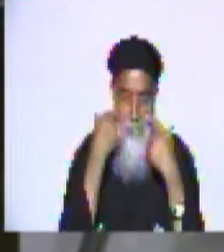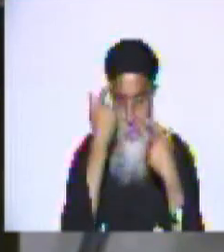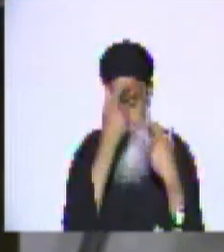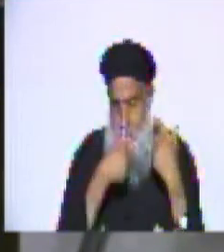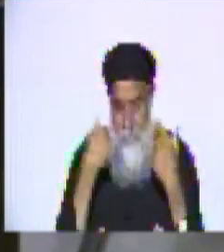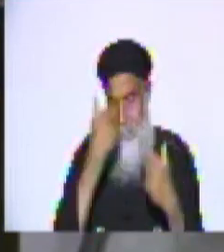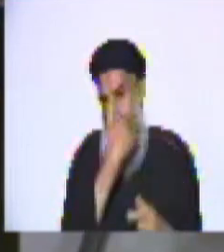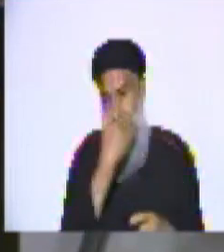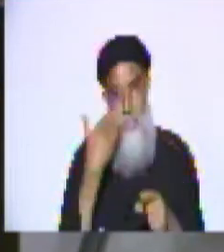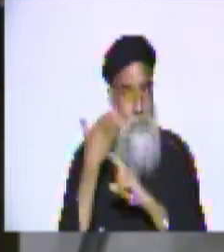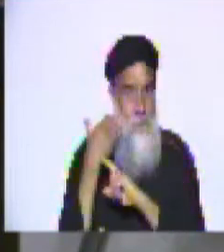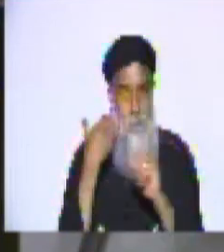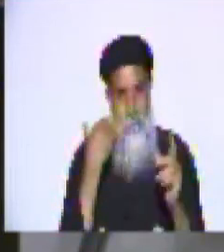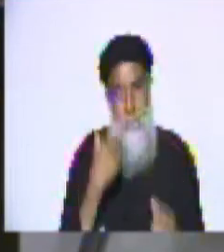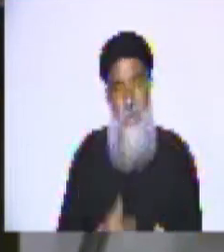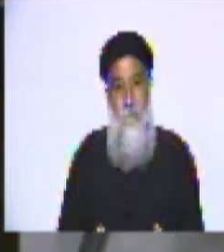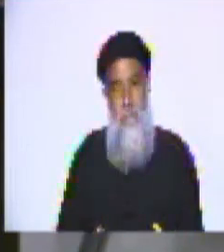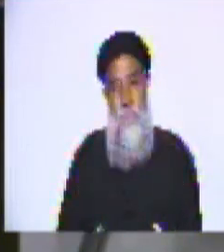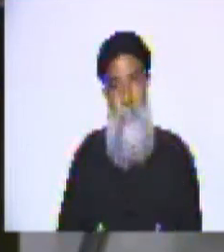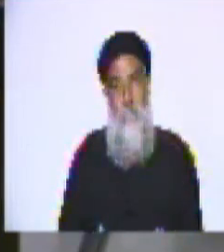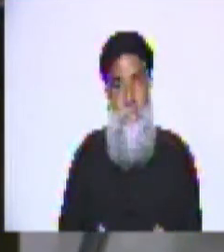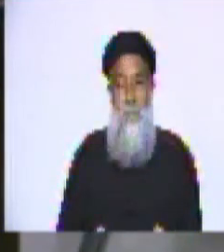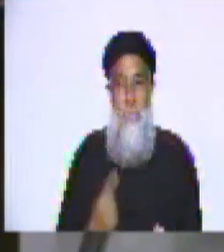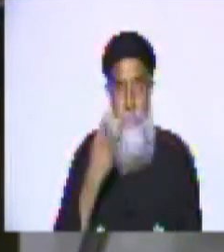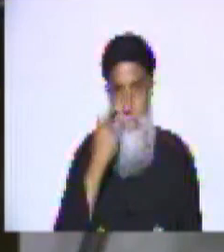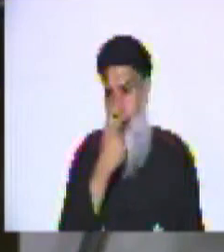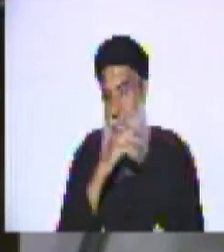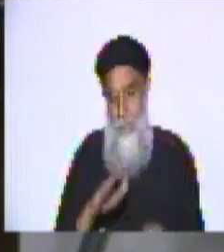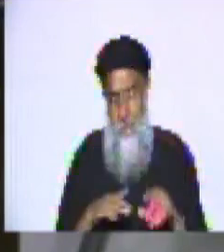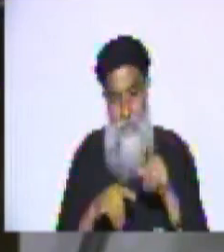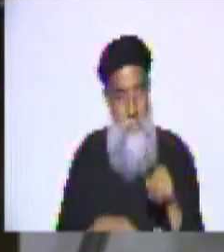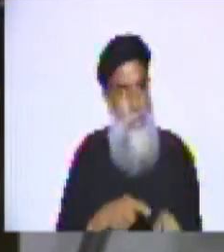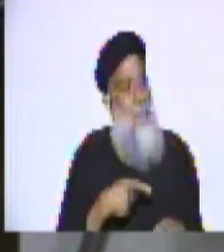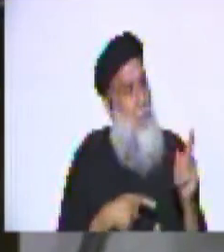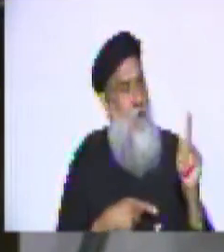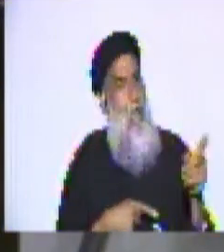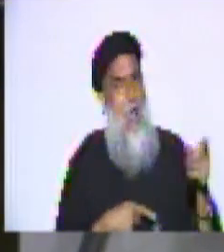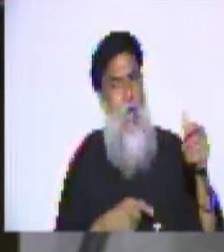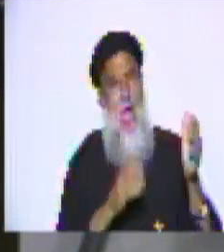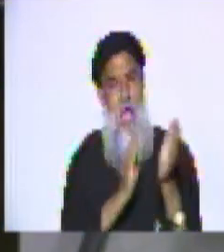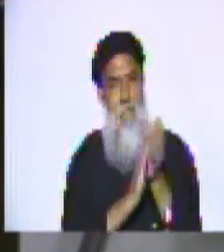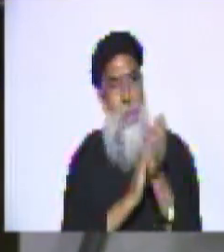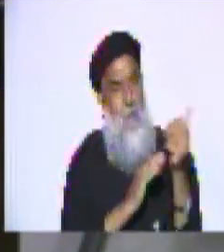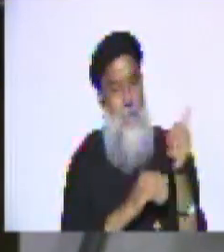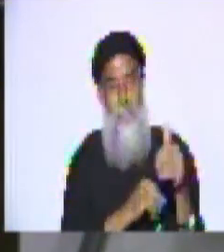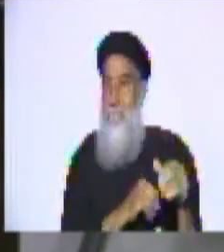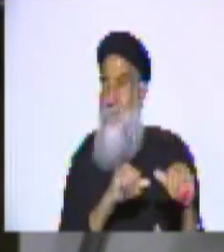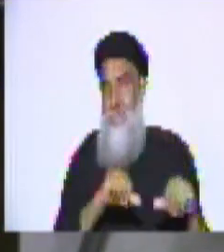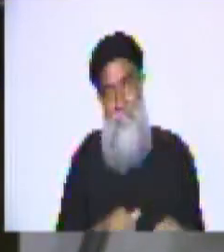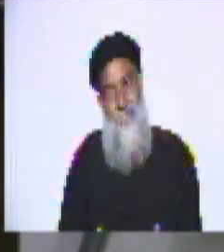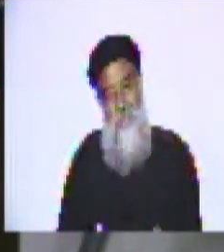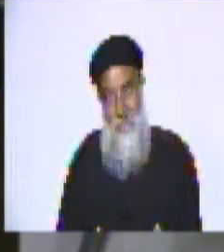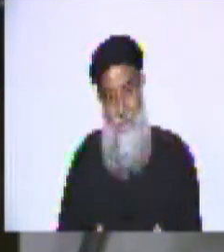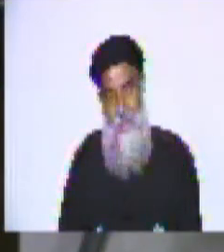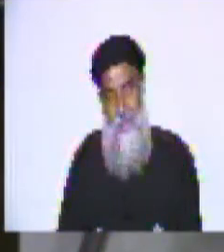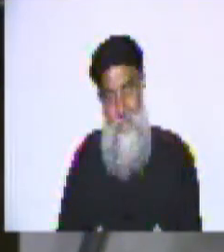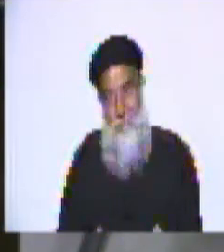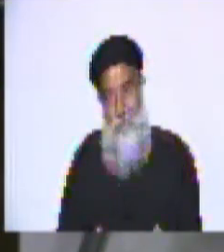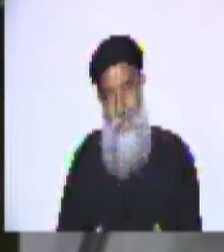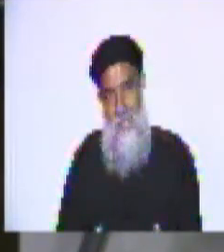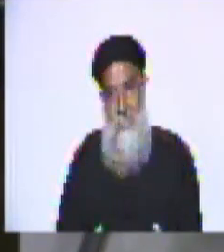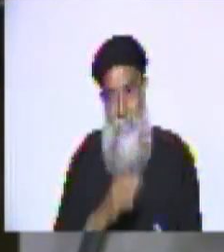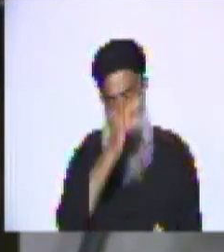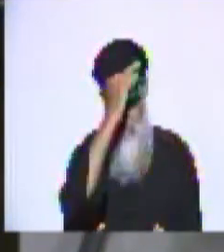للناس، عشان ما يبقاش استوفى أجره يعني بالمديح. فحلو إن الإنسان يبقى